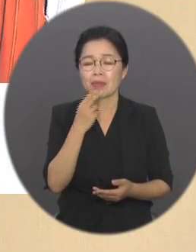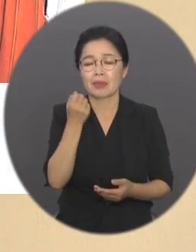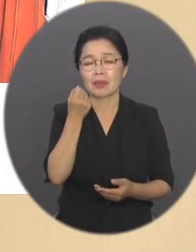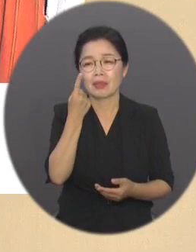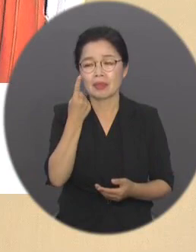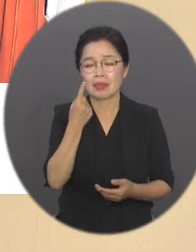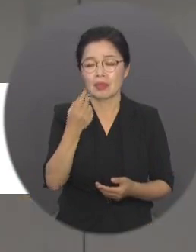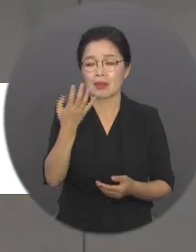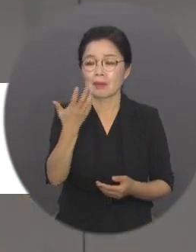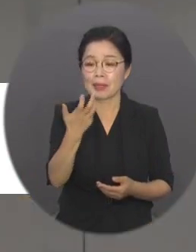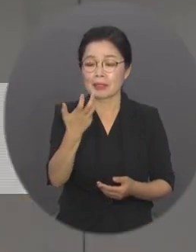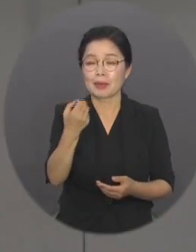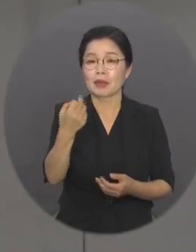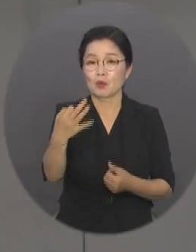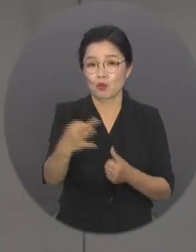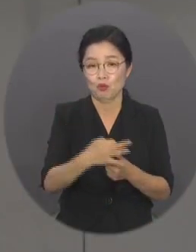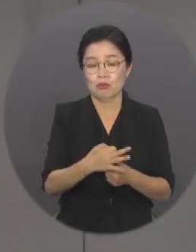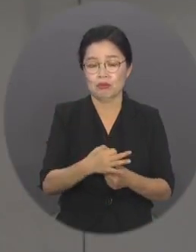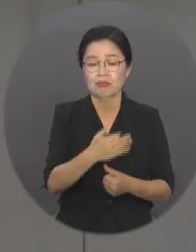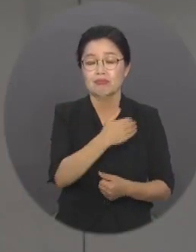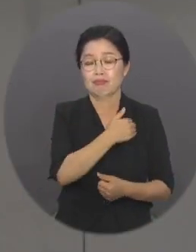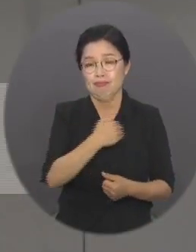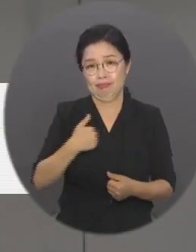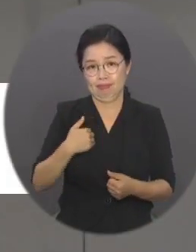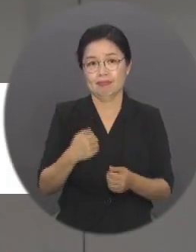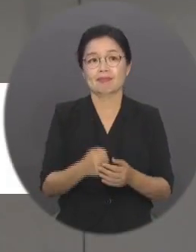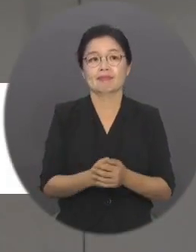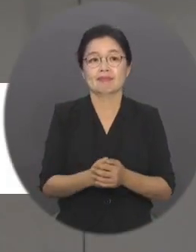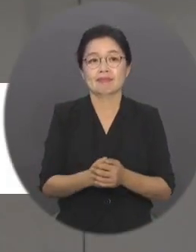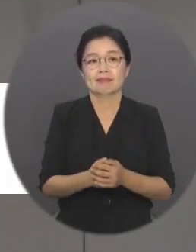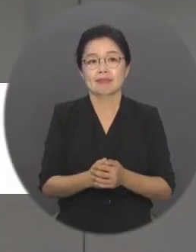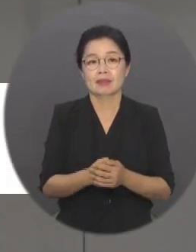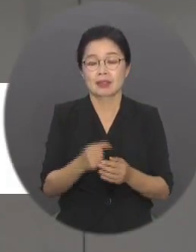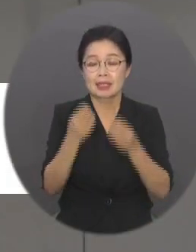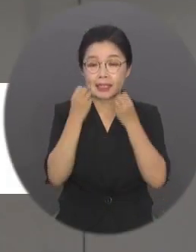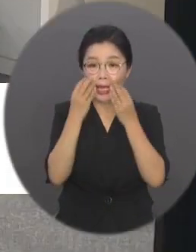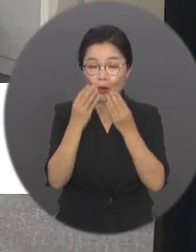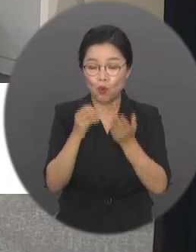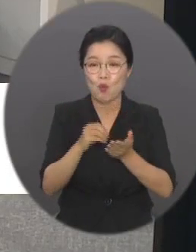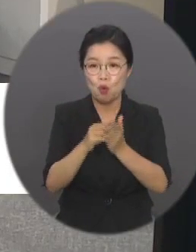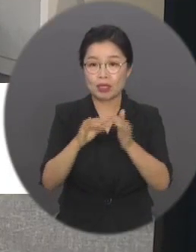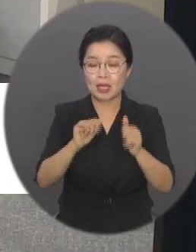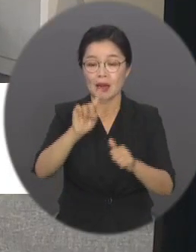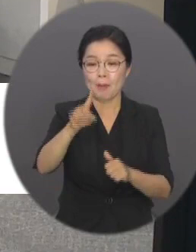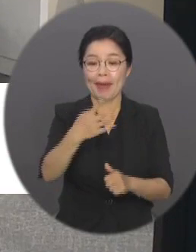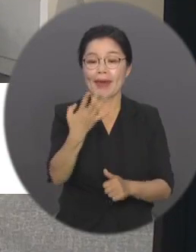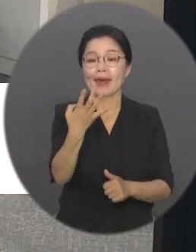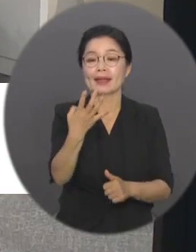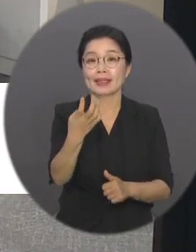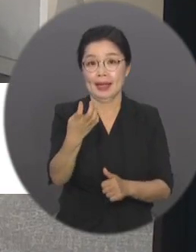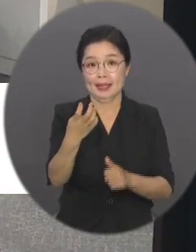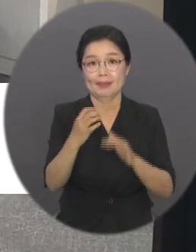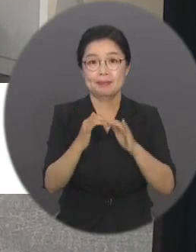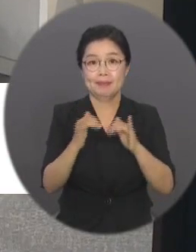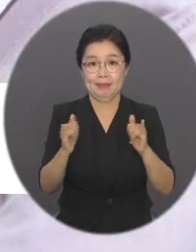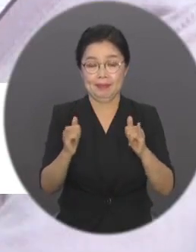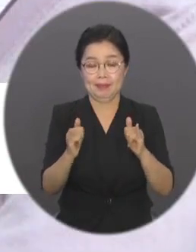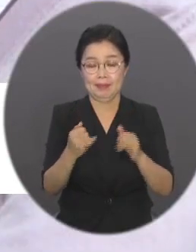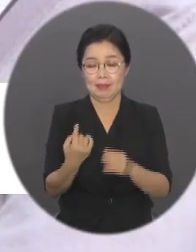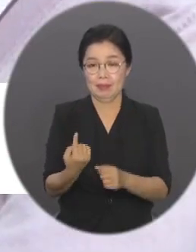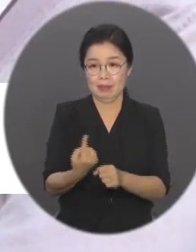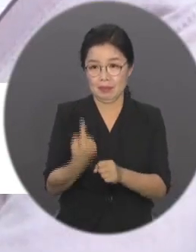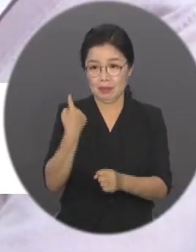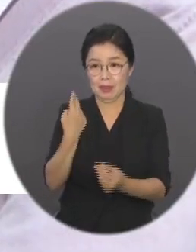두 번 사시면 돼요. 올 상반기 광주 지역의 주택연금 신규 가입자는 140명. 지난해 같은 기간